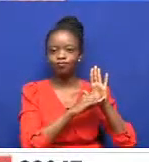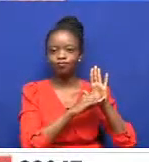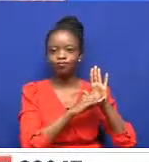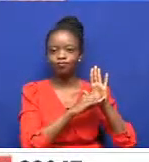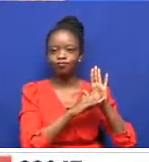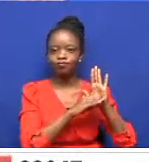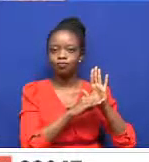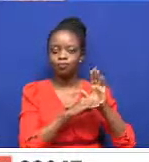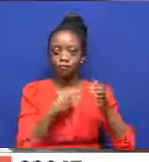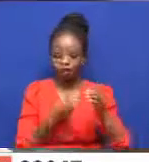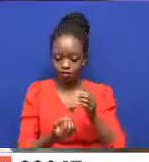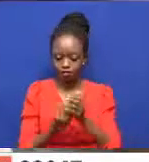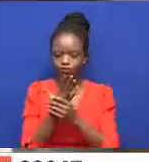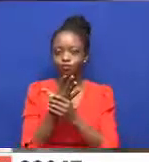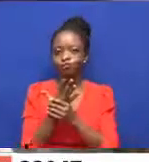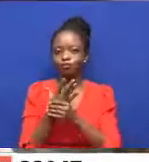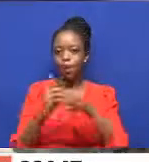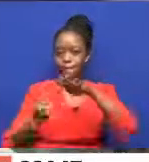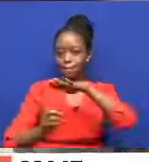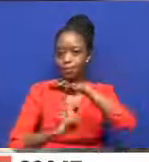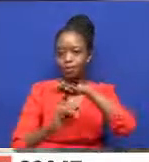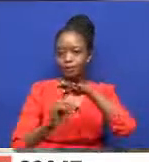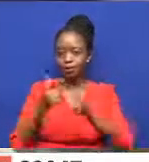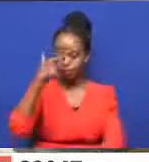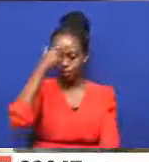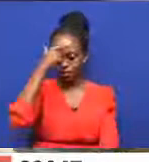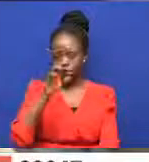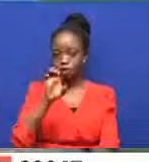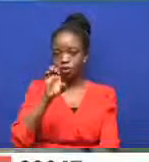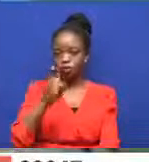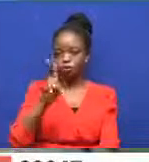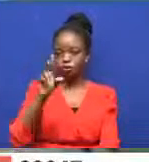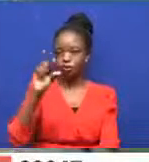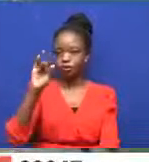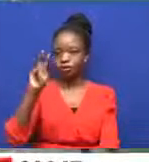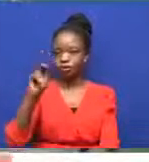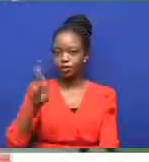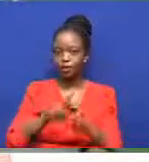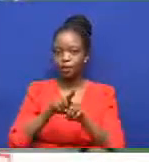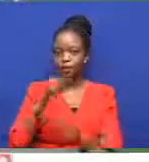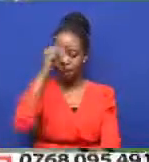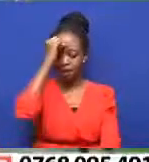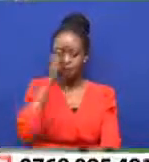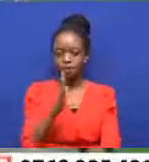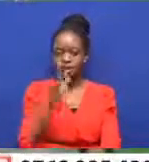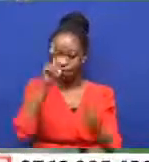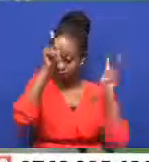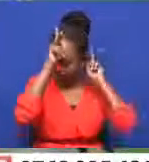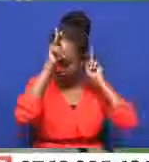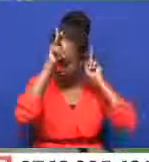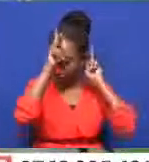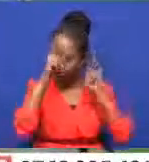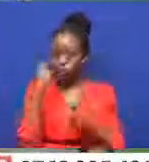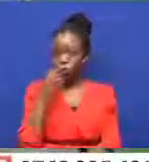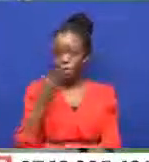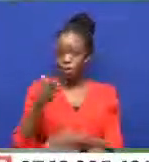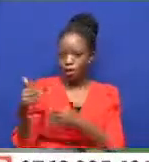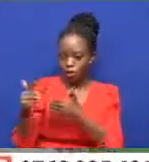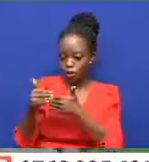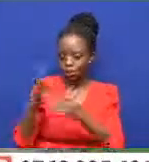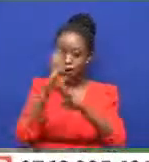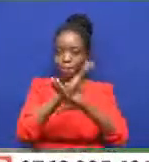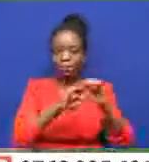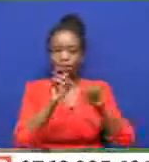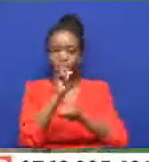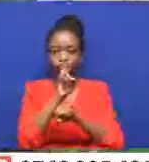that have been set out. Waziri Eugene Wamalwa na Gavana Wycliffe Oparanya ambao walikuwa kando ya Rais Kenyatta